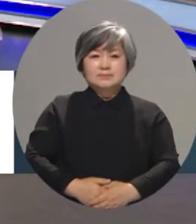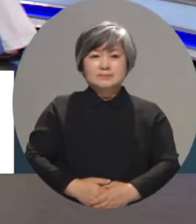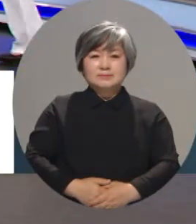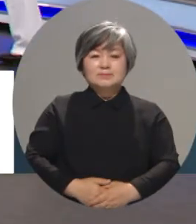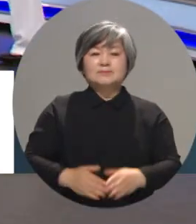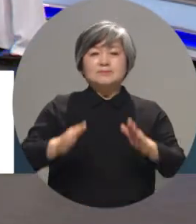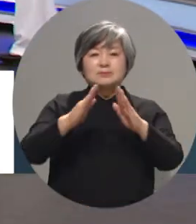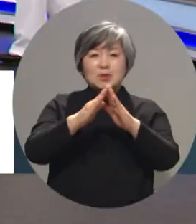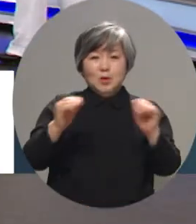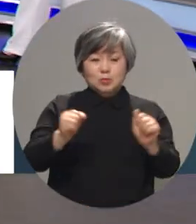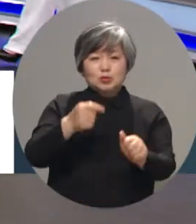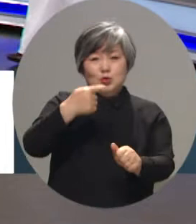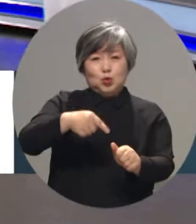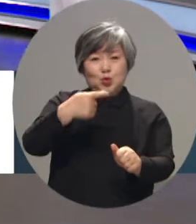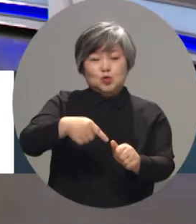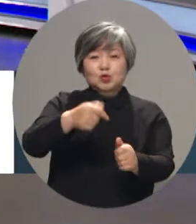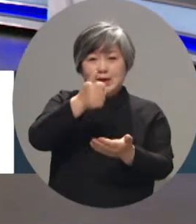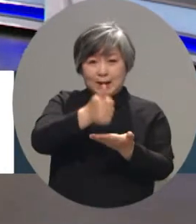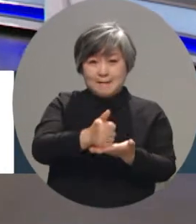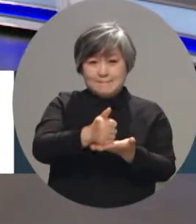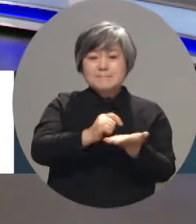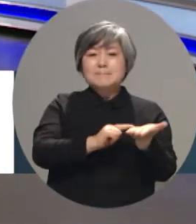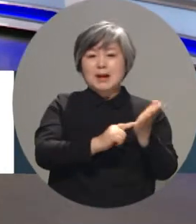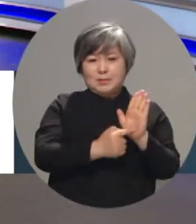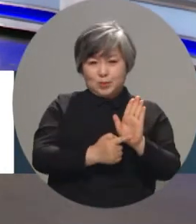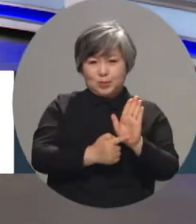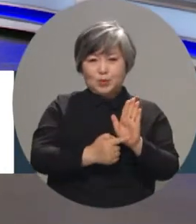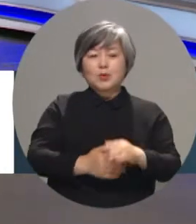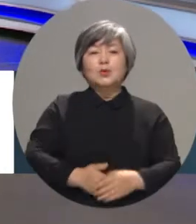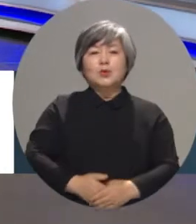네, 전북 교육감 출구조사 발표입니다. 네,